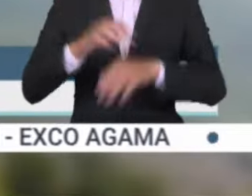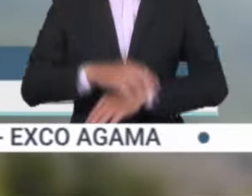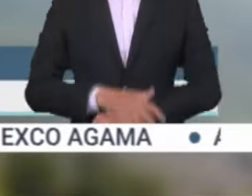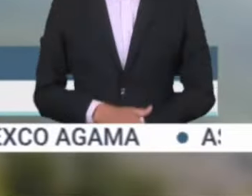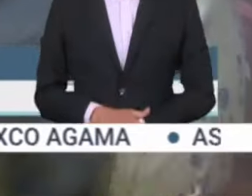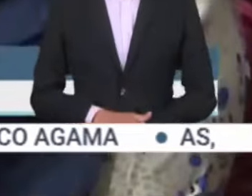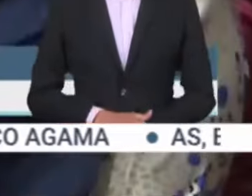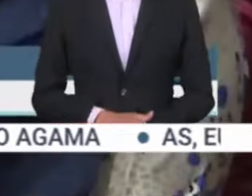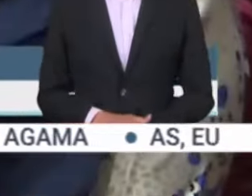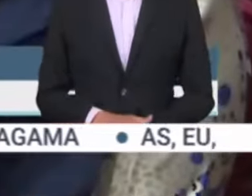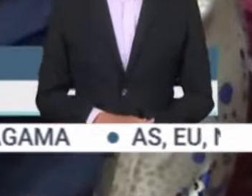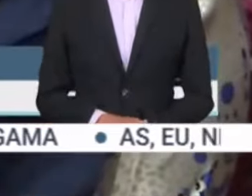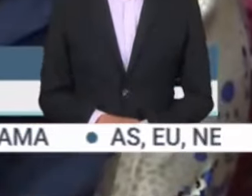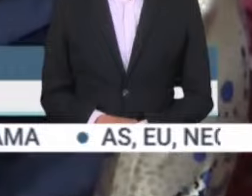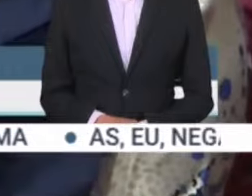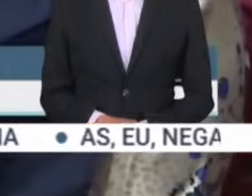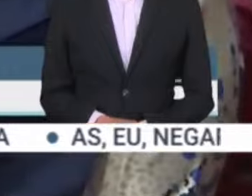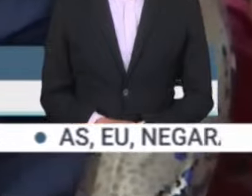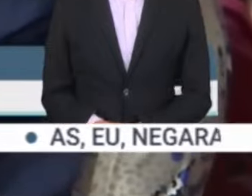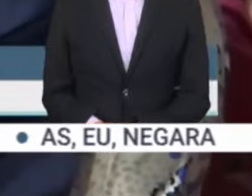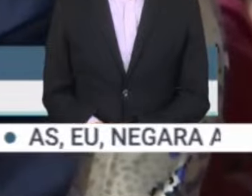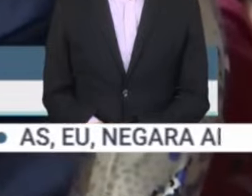global.